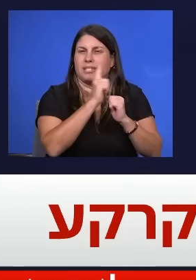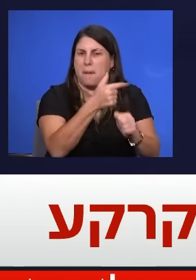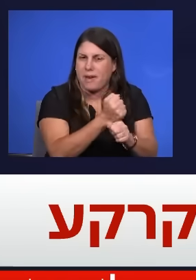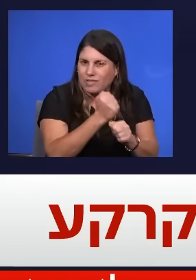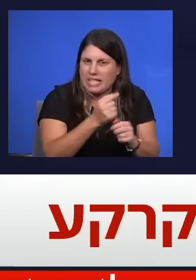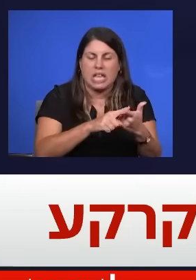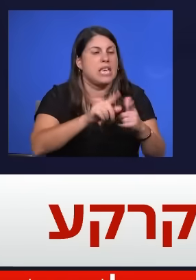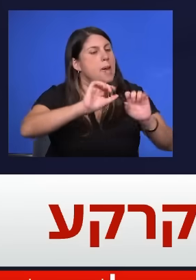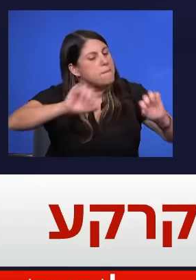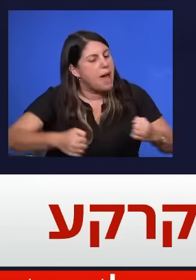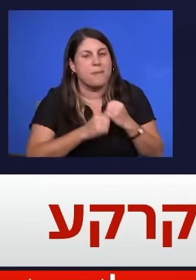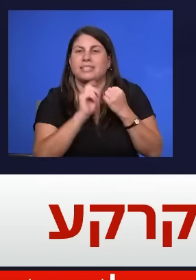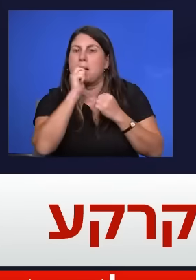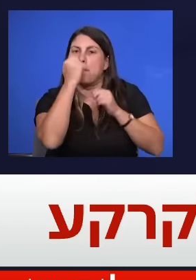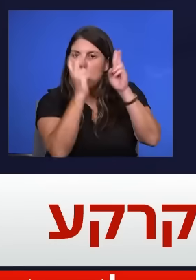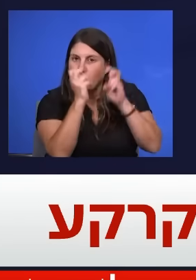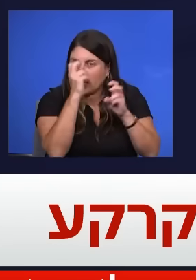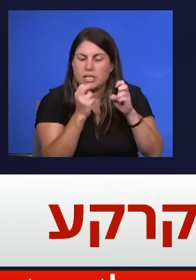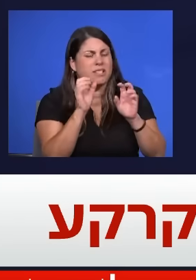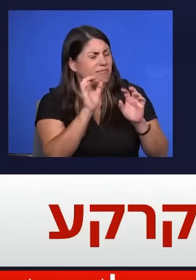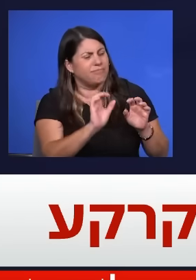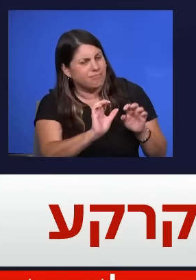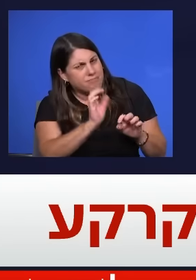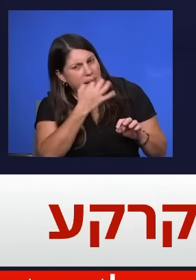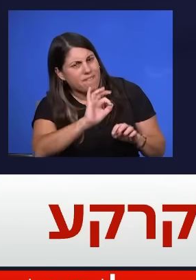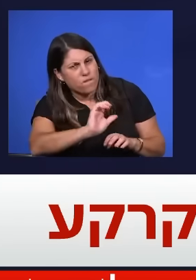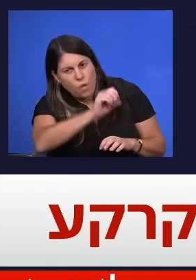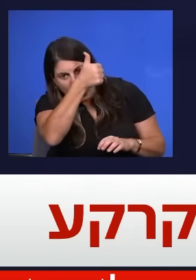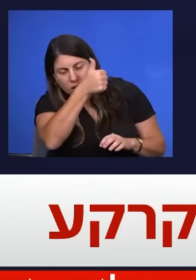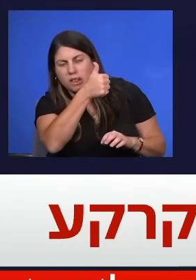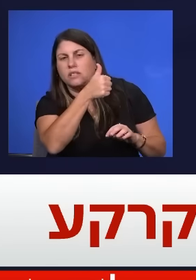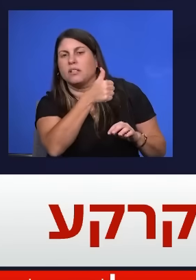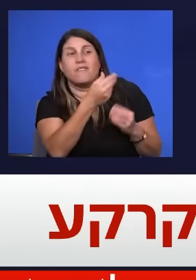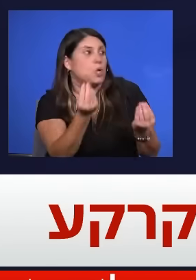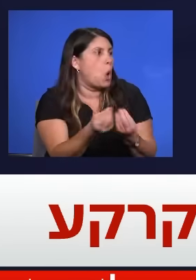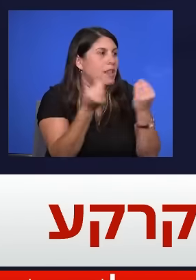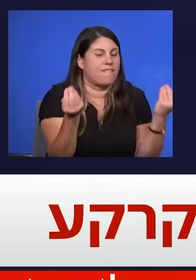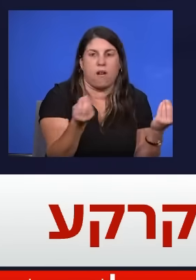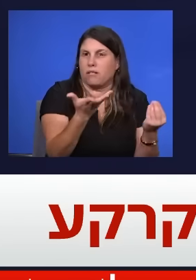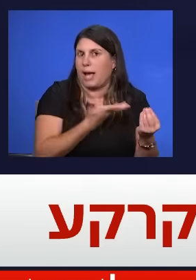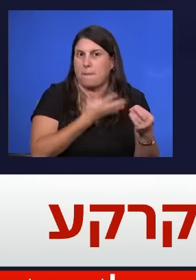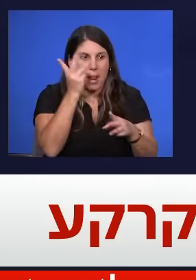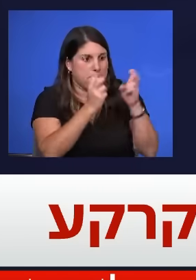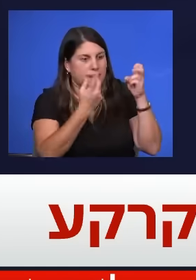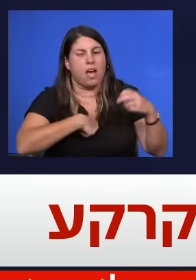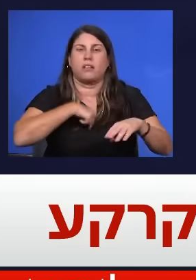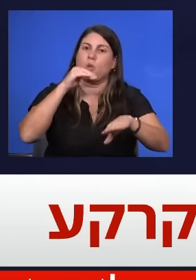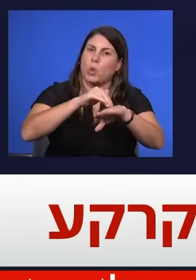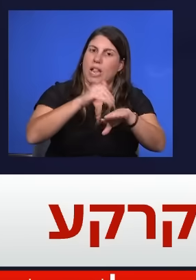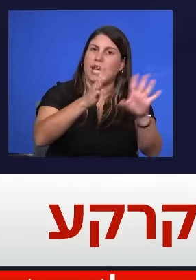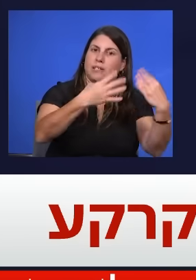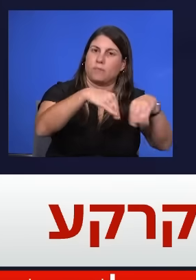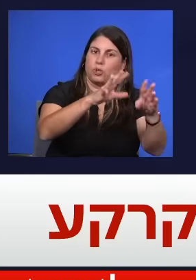עבורנו מאמץ עליון בעדיפות עליונה, ובכל דבר שיעלה בידינו מידע נעדכן את המשפחות.